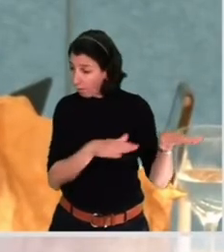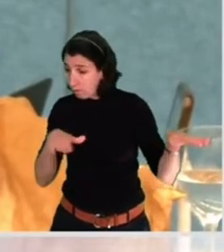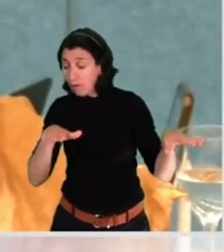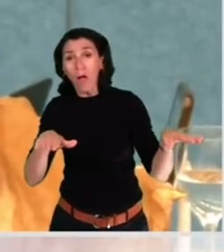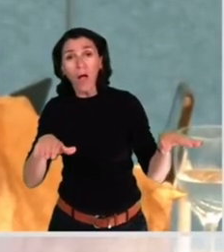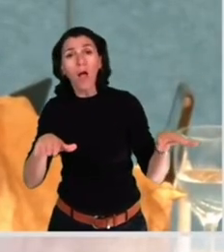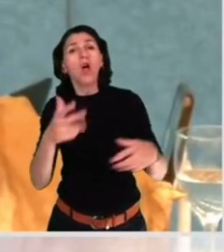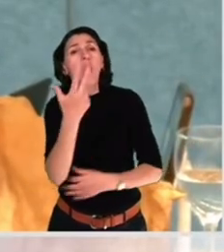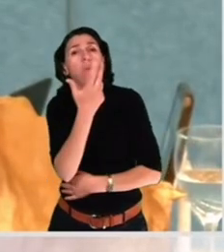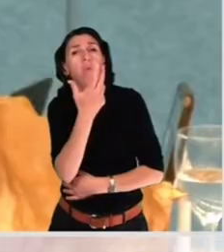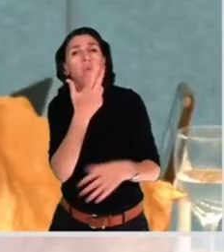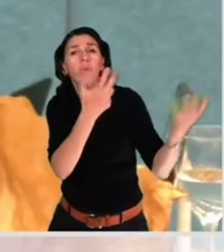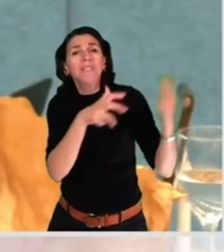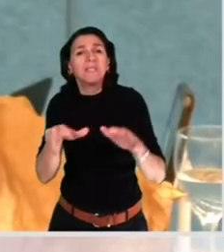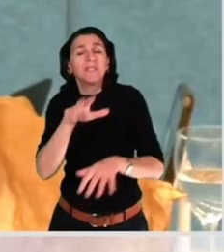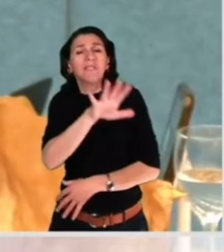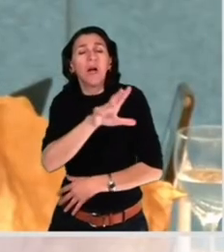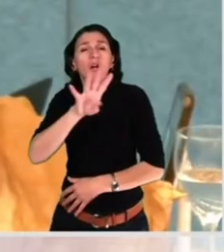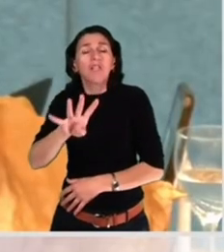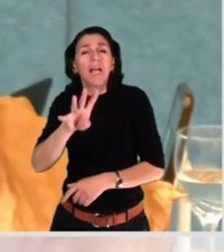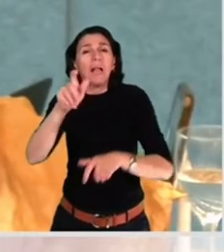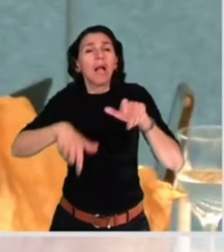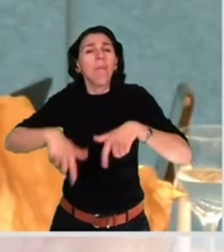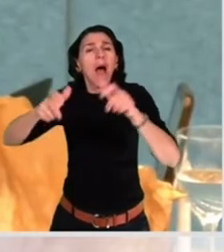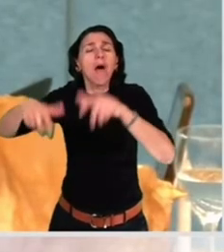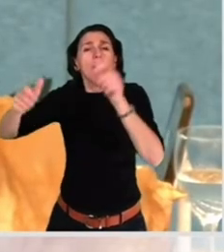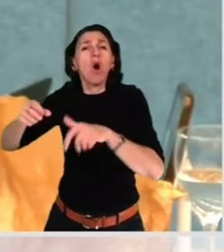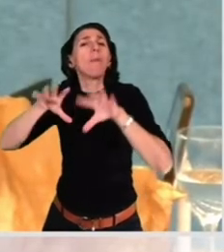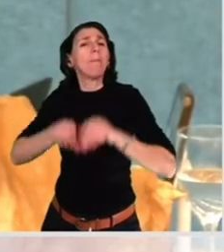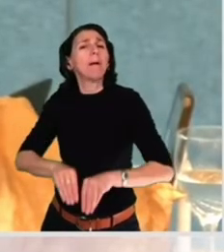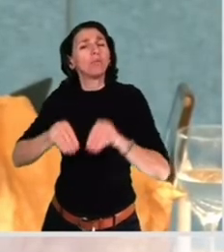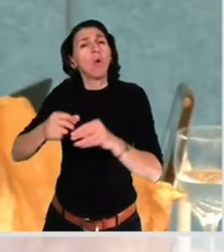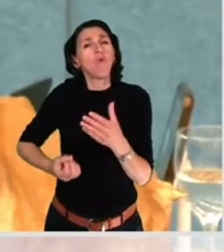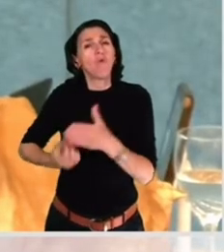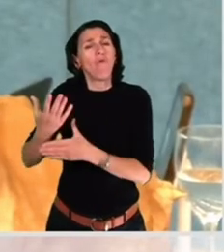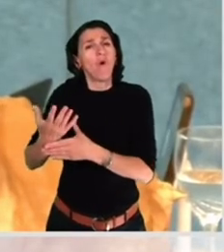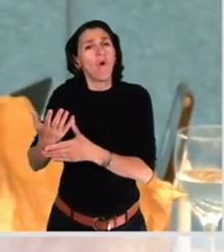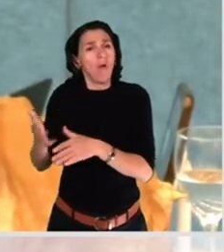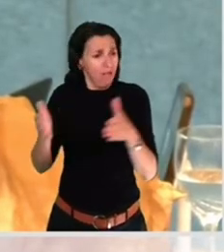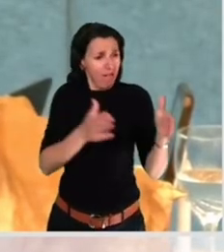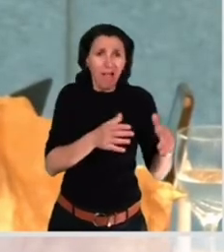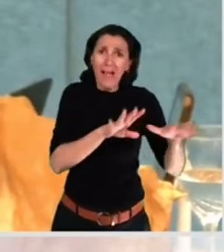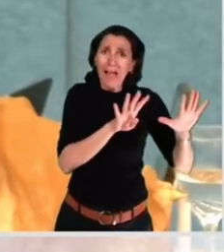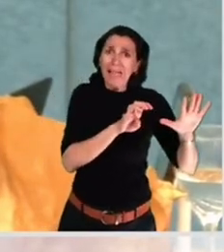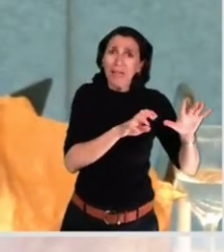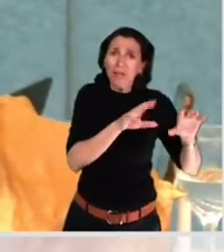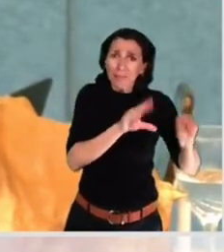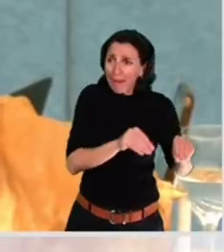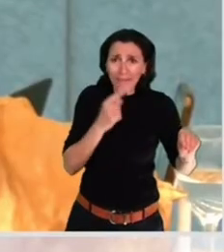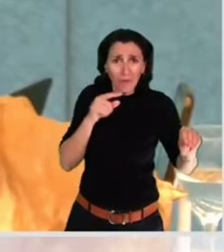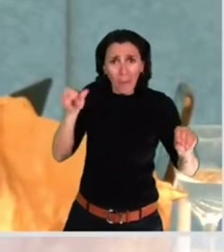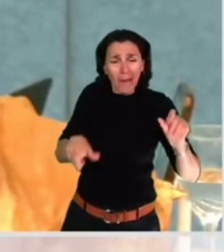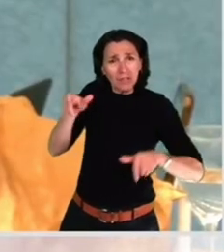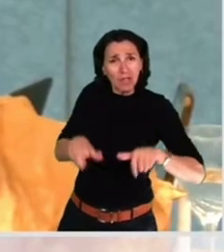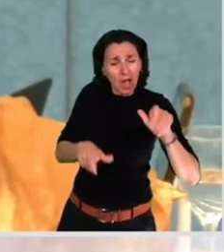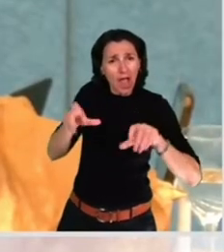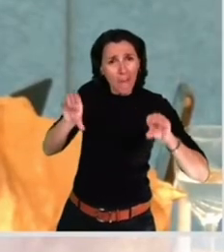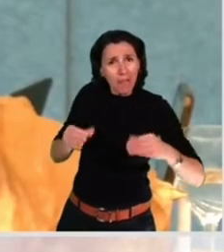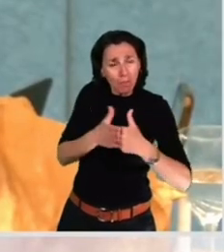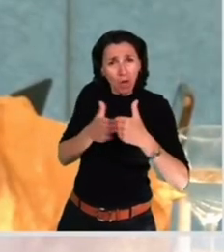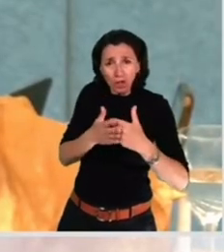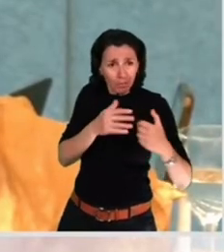854 logements nouveaux. 90 places de stationnement qui ne suffiront déjà pas aux habitants actuels, quoi que vous